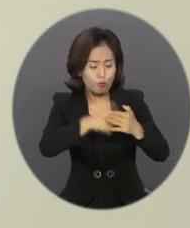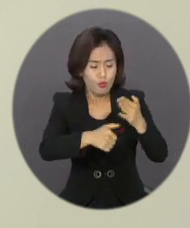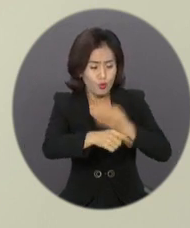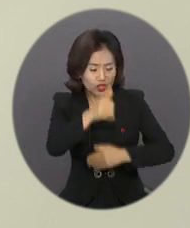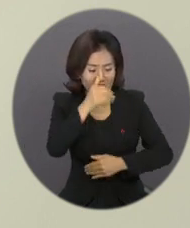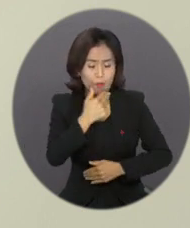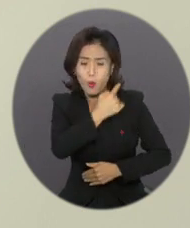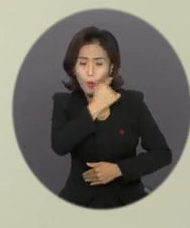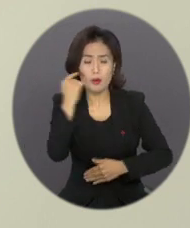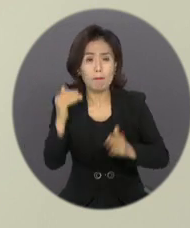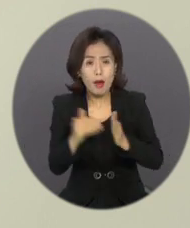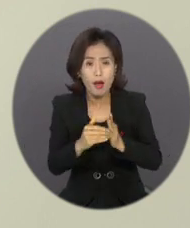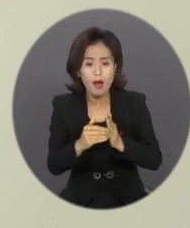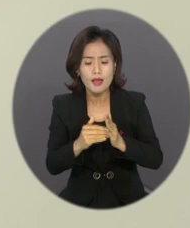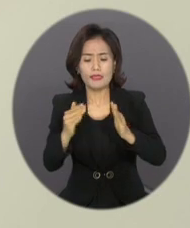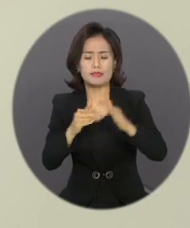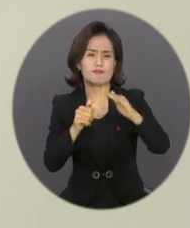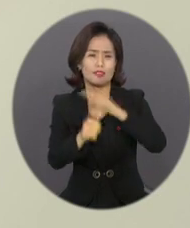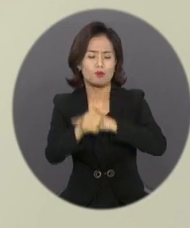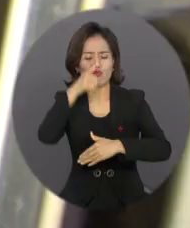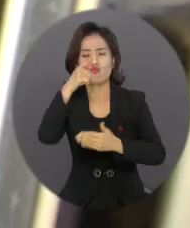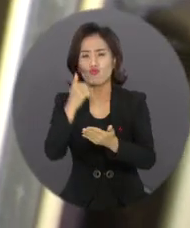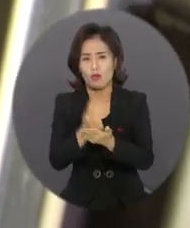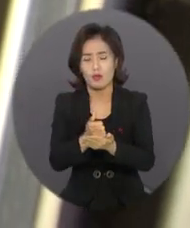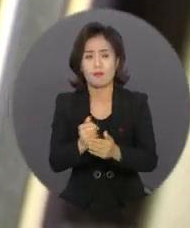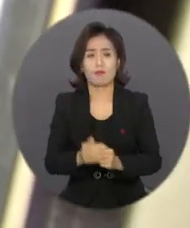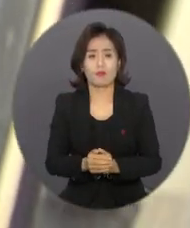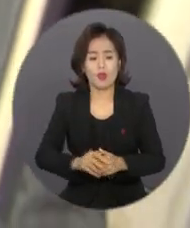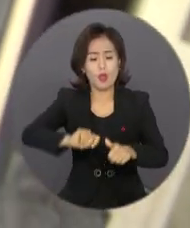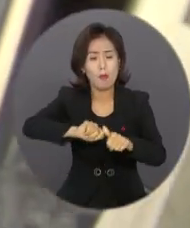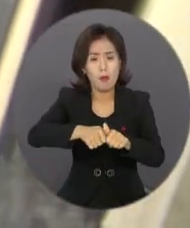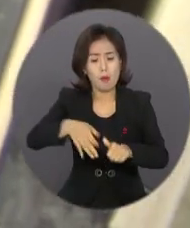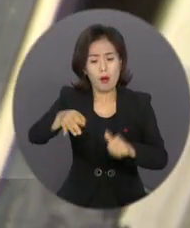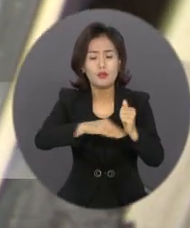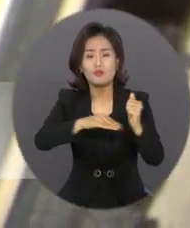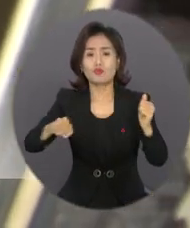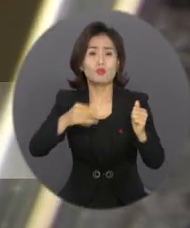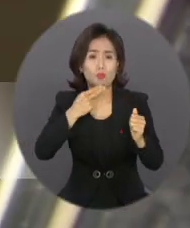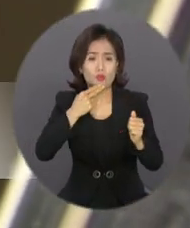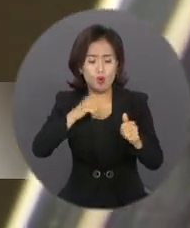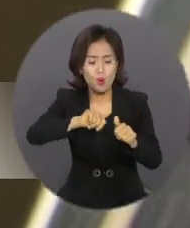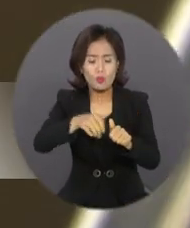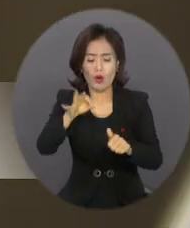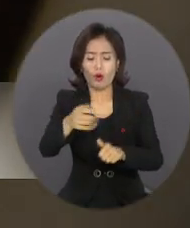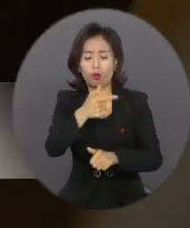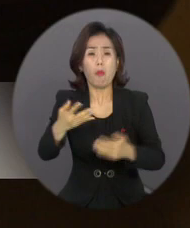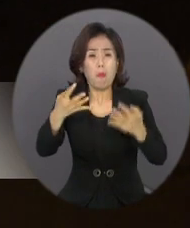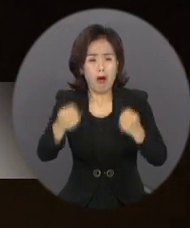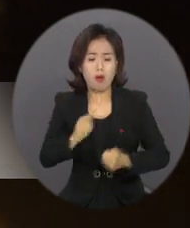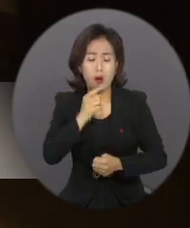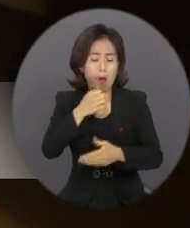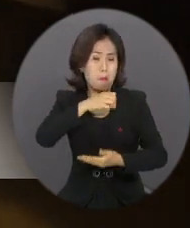물건의 여부를 확인했다면 주거침입이 성립할 가능성이 있습니다 위약금 기준도 없습니다 위약금이 너무 많다고